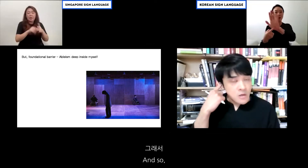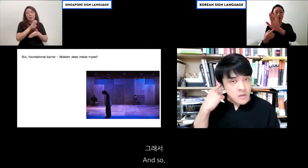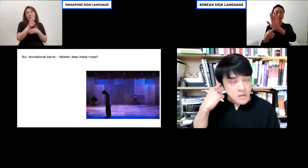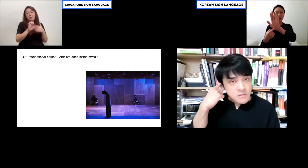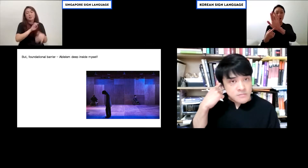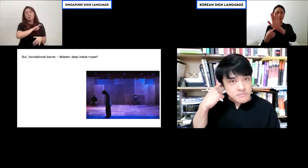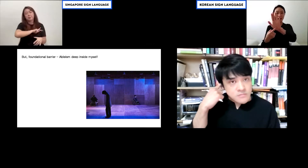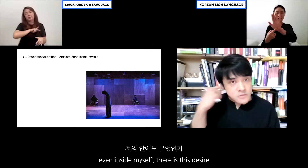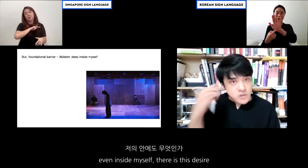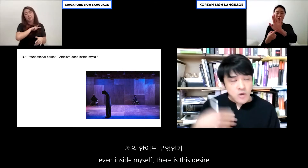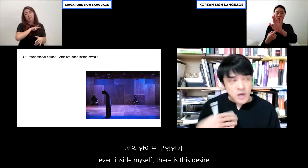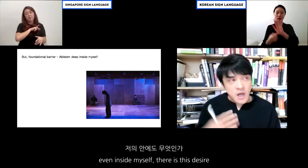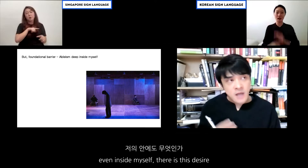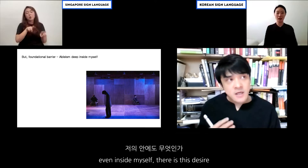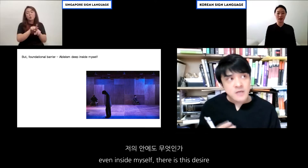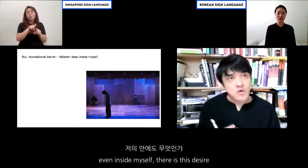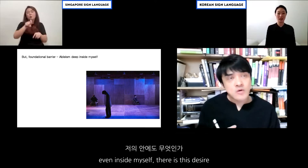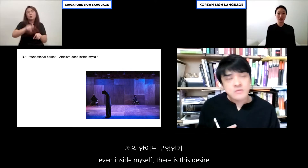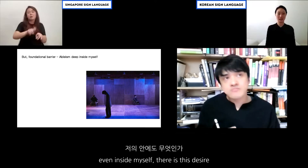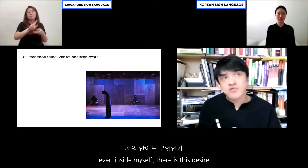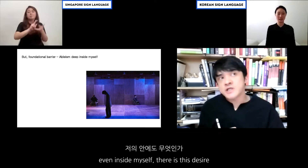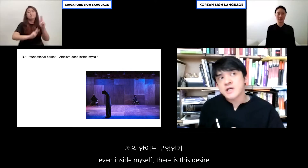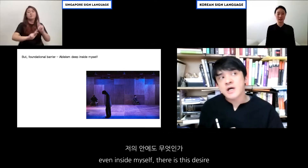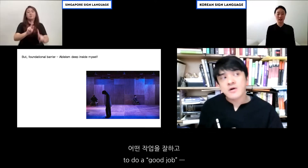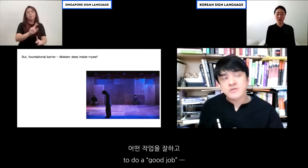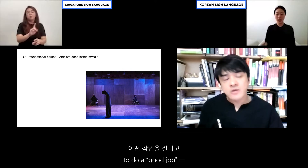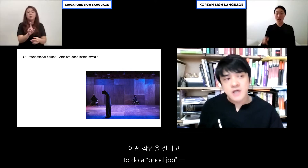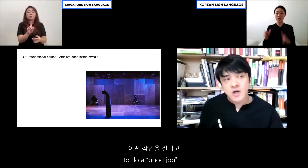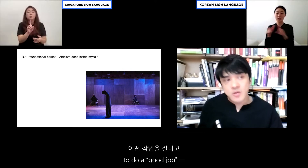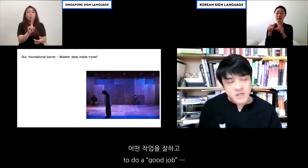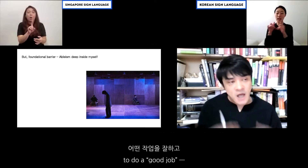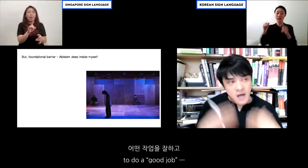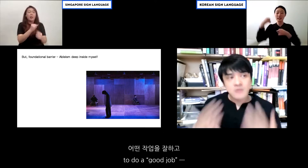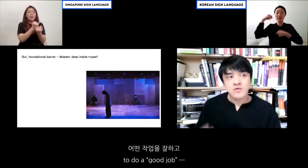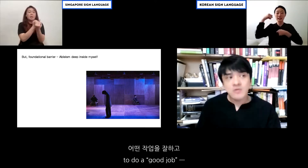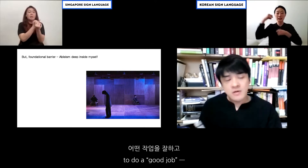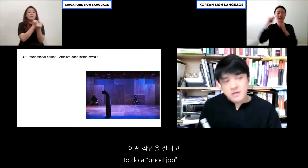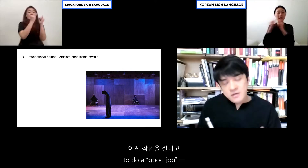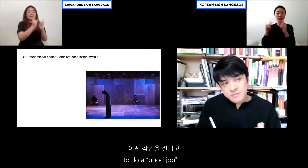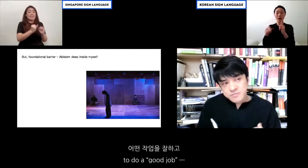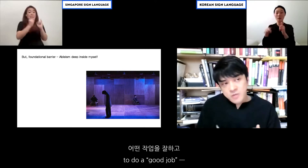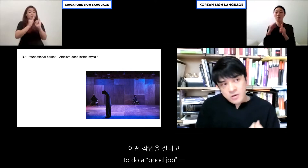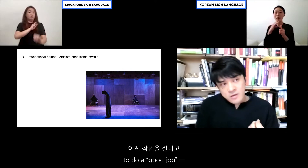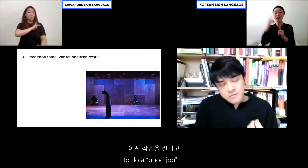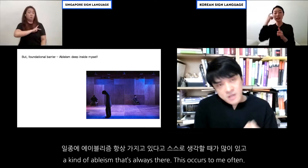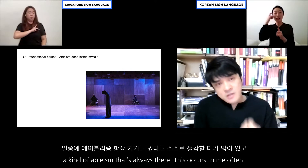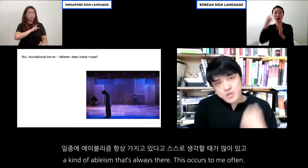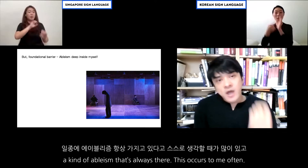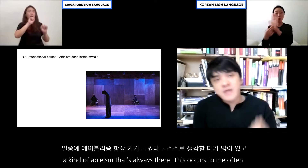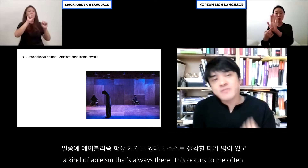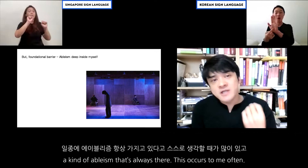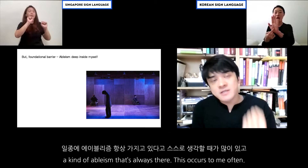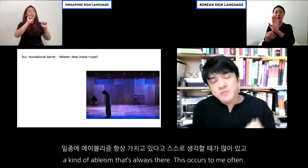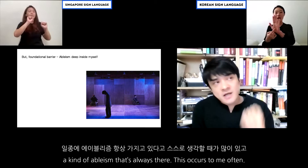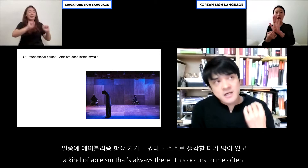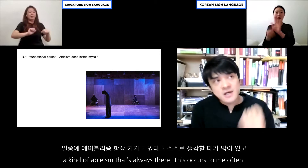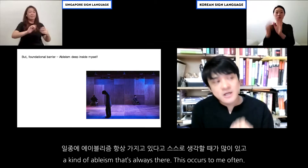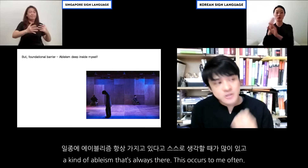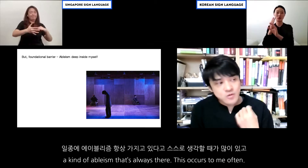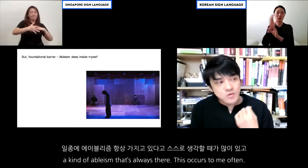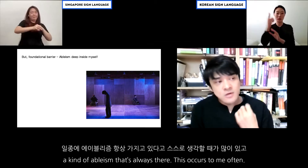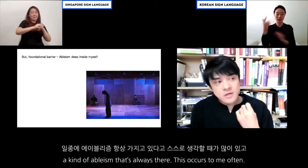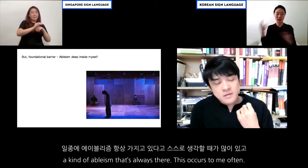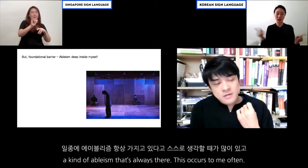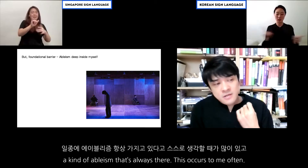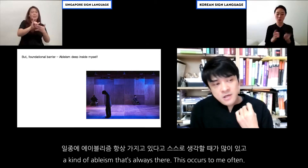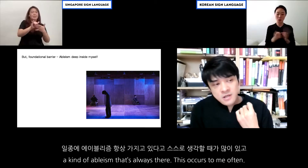그래서 저의 아내도 무엇인가 어떤 작업을 잘하고 그러니까 일종의 에이블리즘을 항상